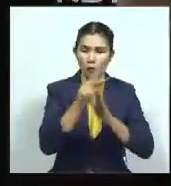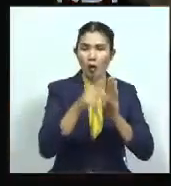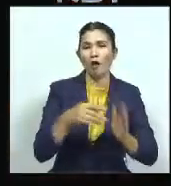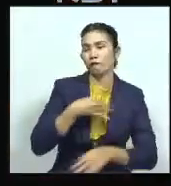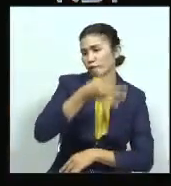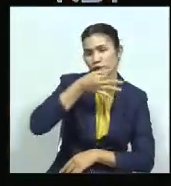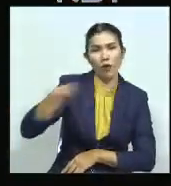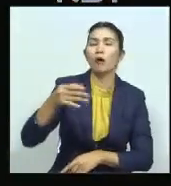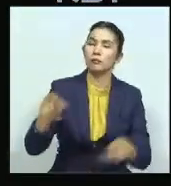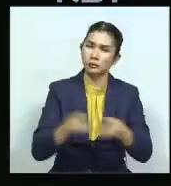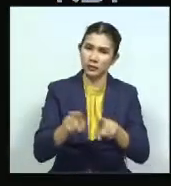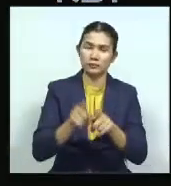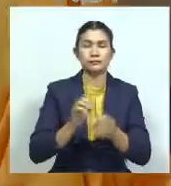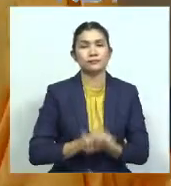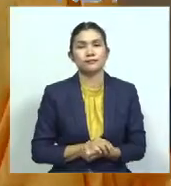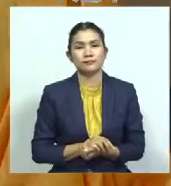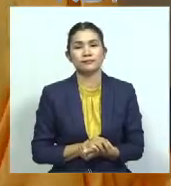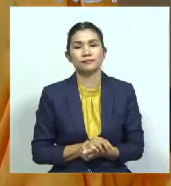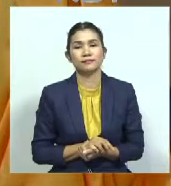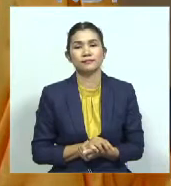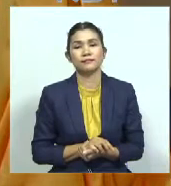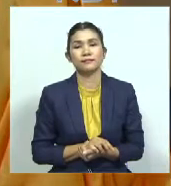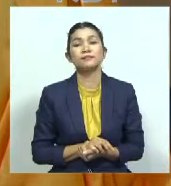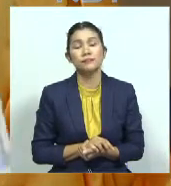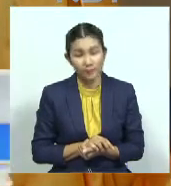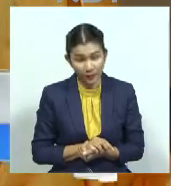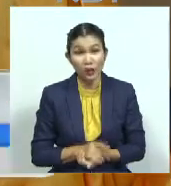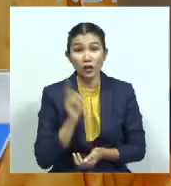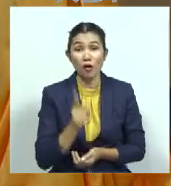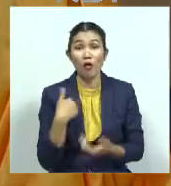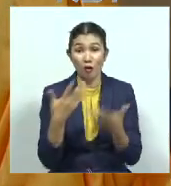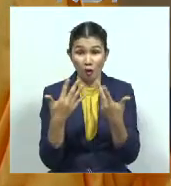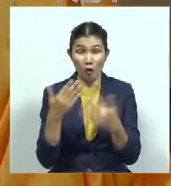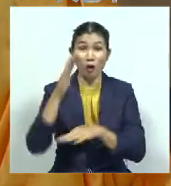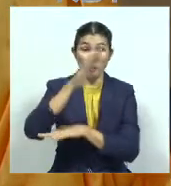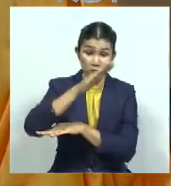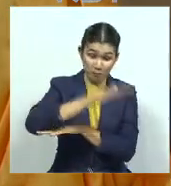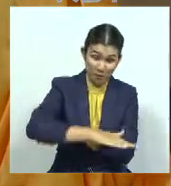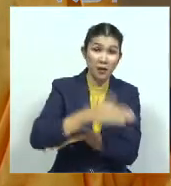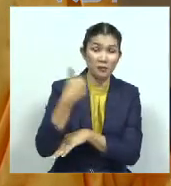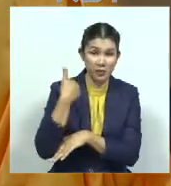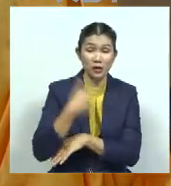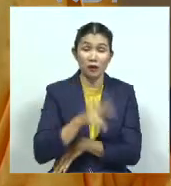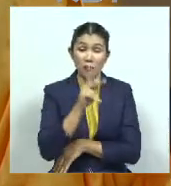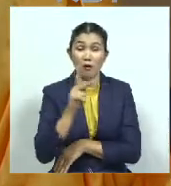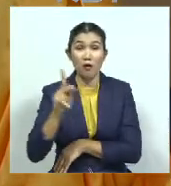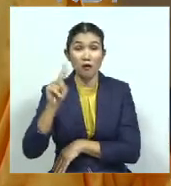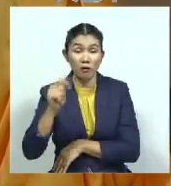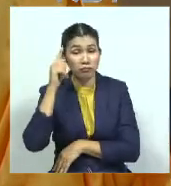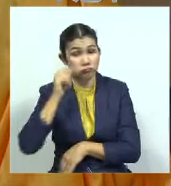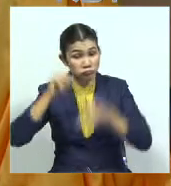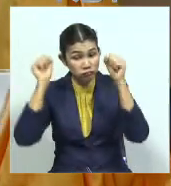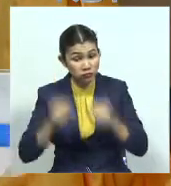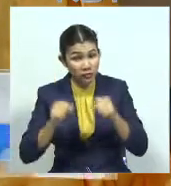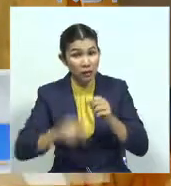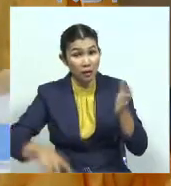ร้องต่อไปค่ะก็ต้องมารอลุ้นกันในช่วงบ่ายอีกรอบหนึ่งนะคะว่ากกต.จะมีมติประกาศรับร